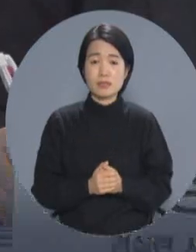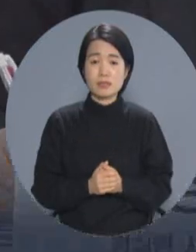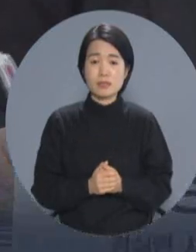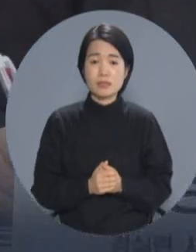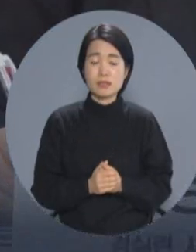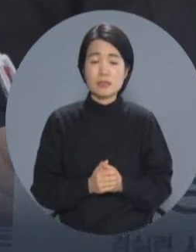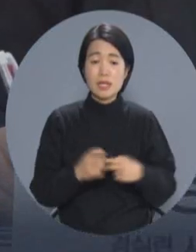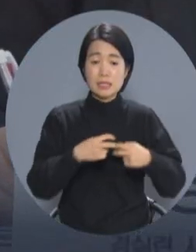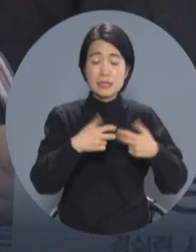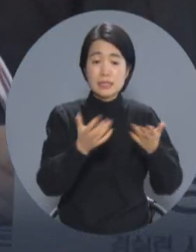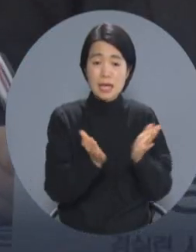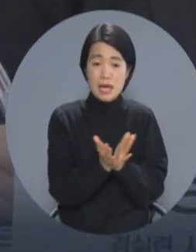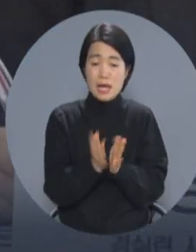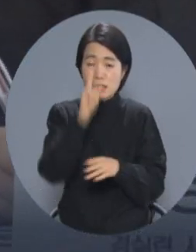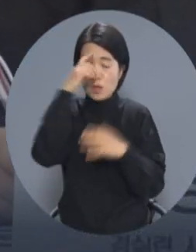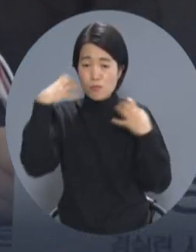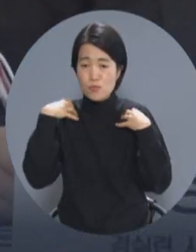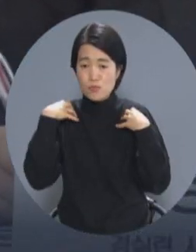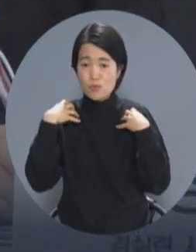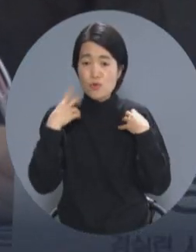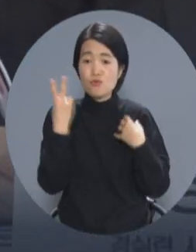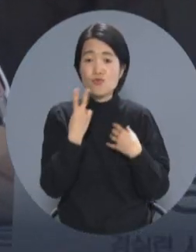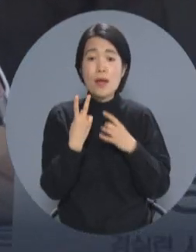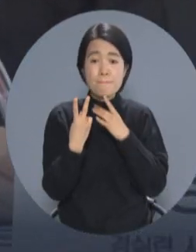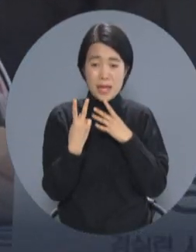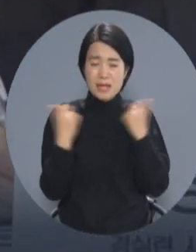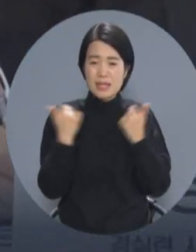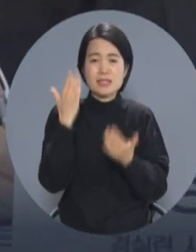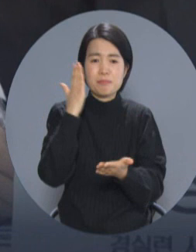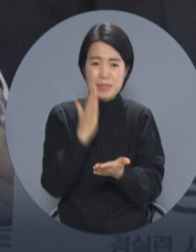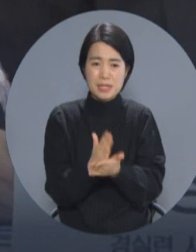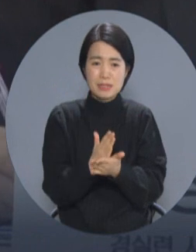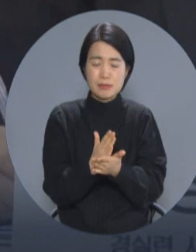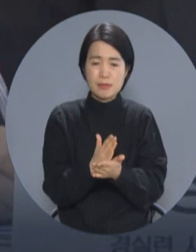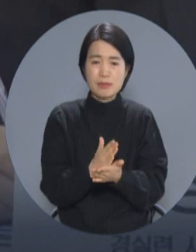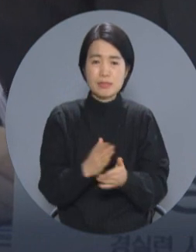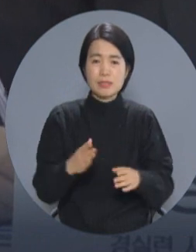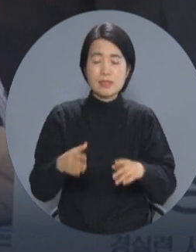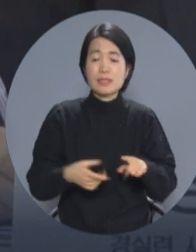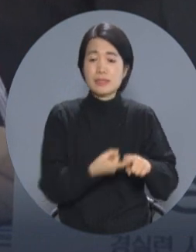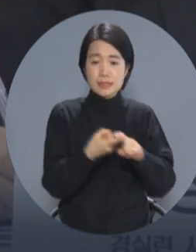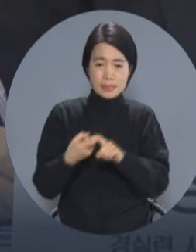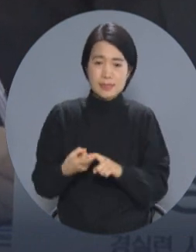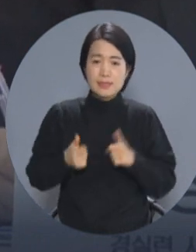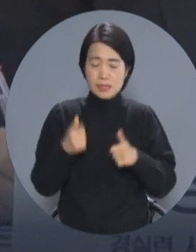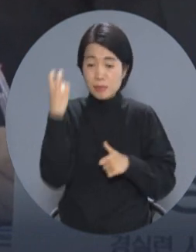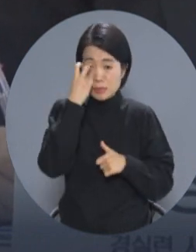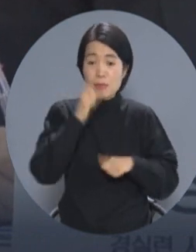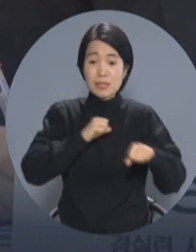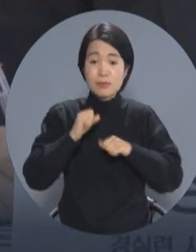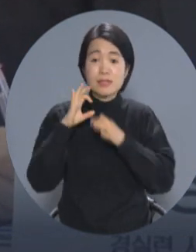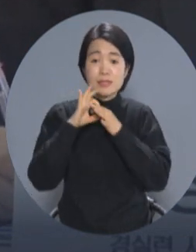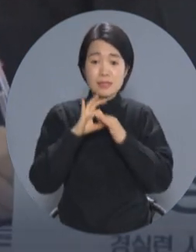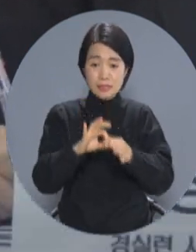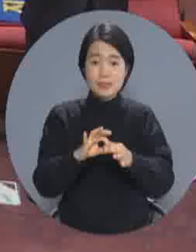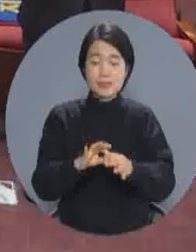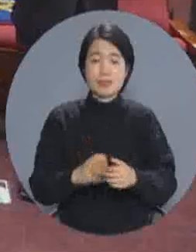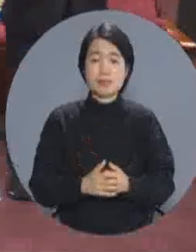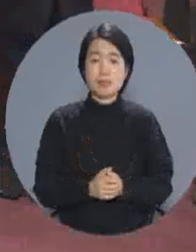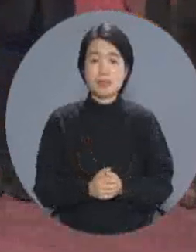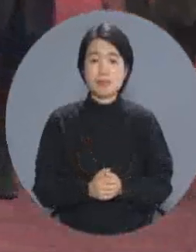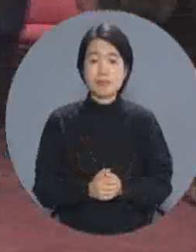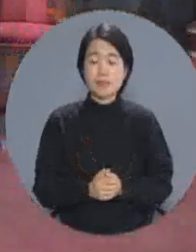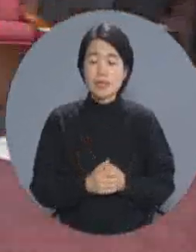의정 간의 논의에 국한되지 않도록 저희도 열심히 감시하는 활동을 진행할 계획이고요